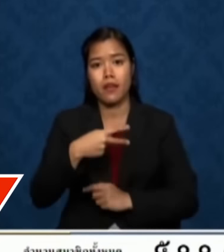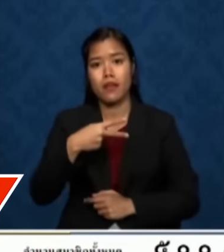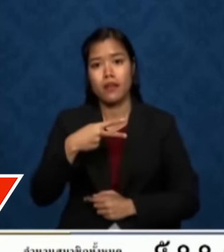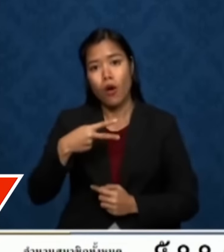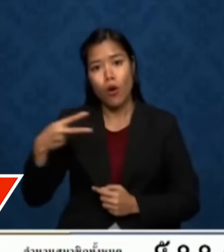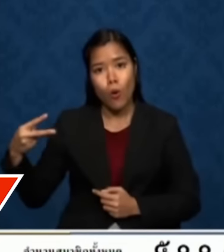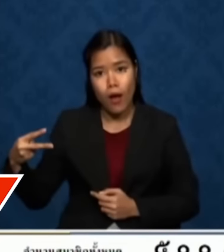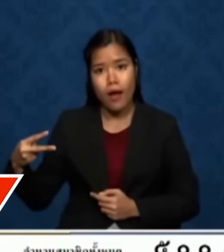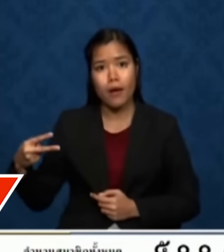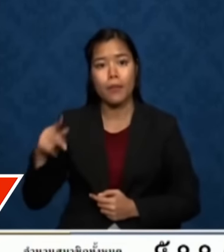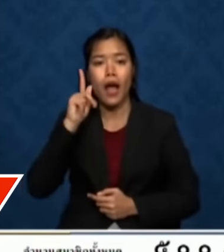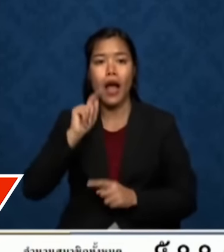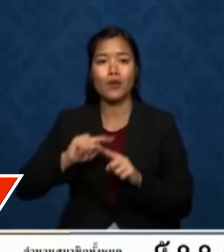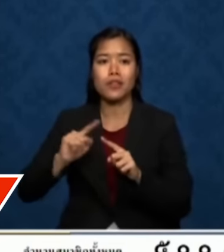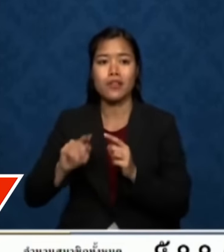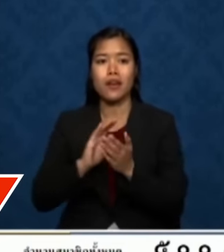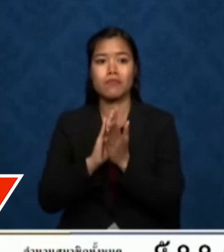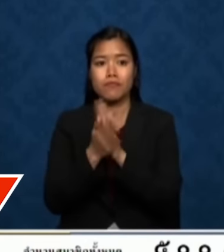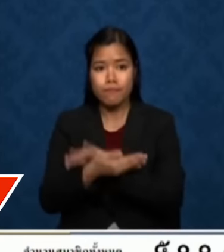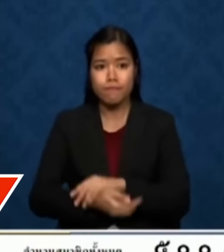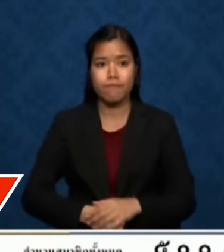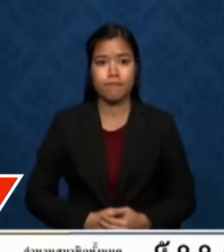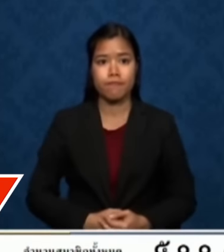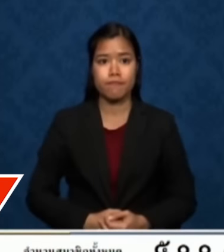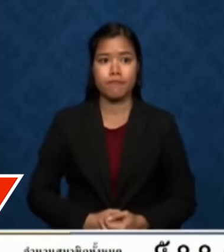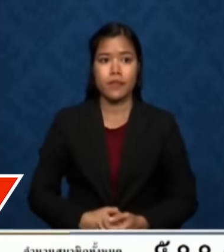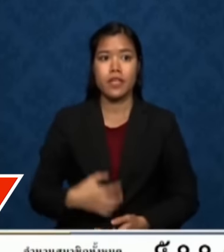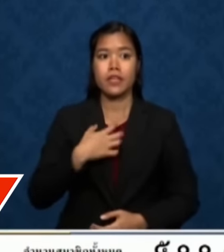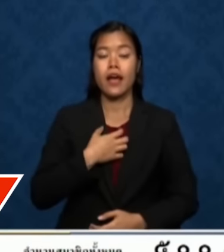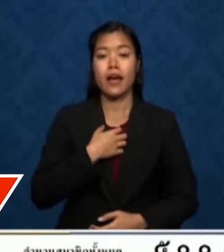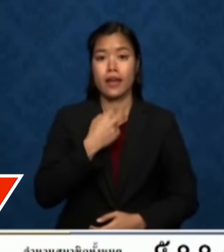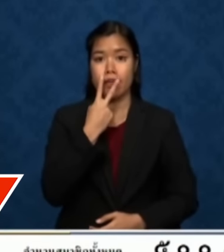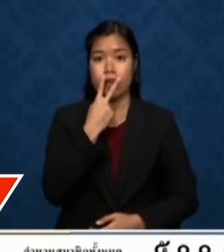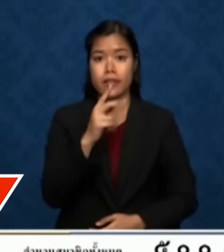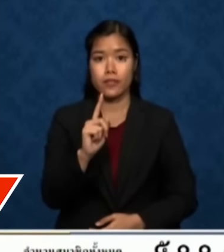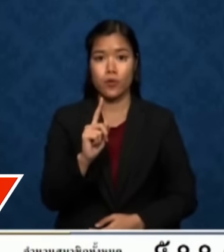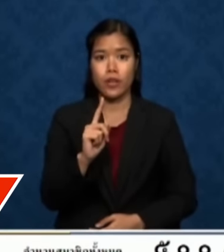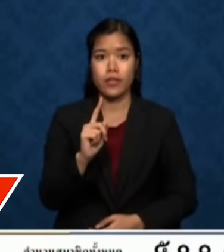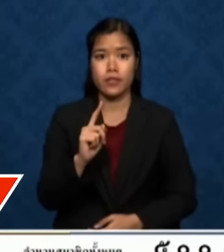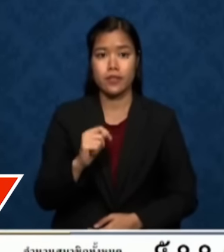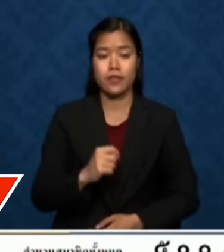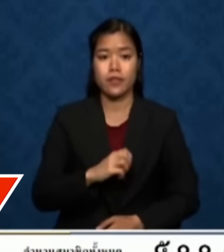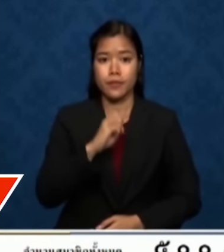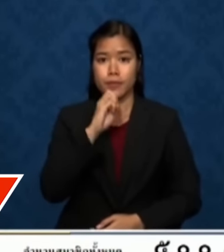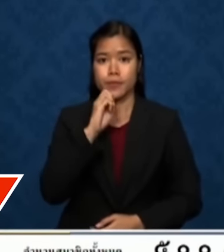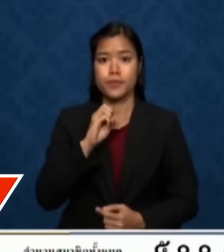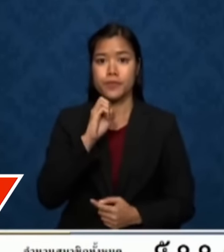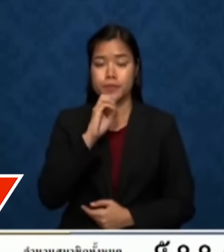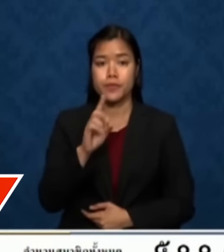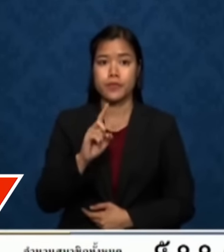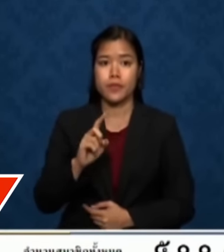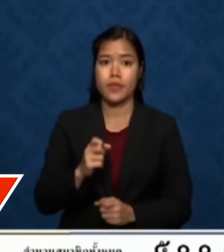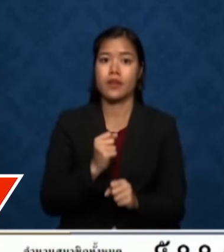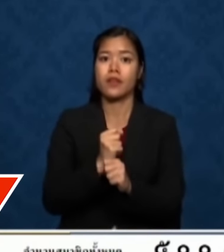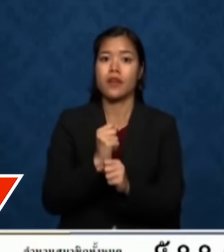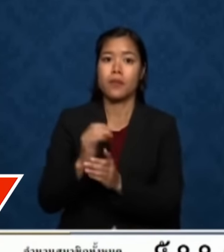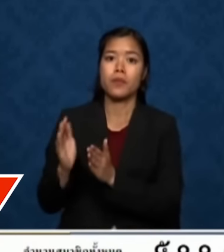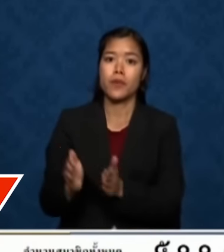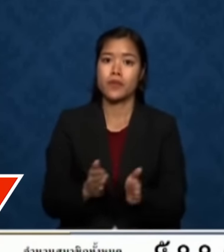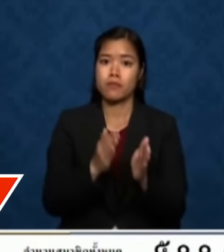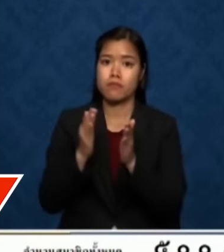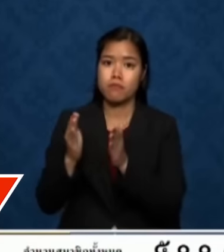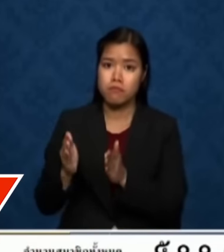ดิฉันอยากจะชี้ให้เห็นถึงพฤติกรรมนะคะที่พูดได้ว่ามีกระบวนการปั้นน้ำเป็นตั